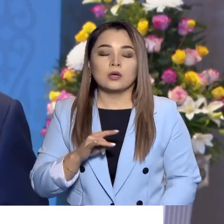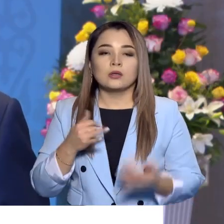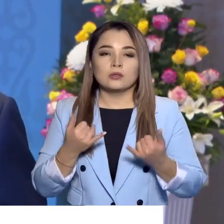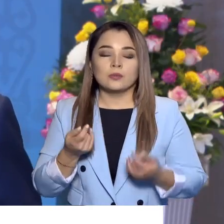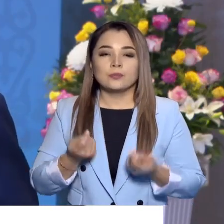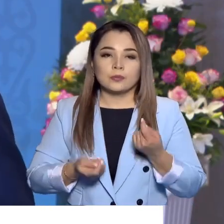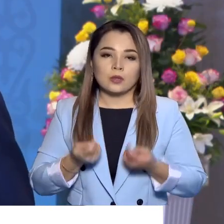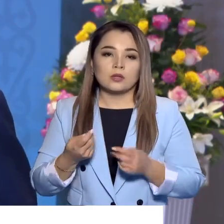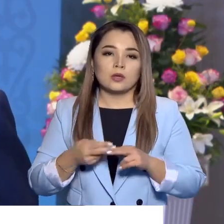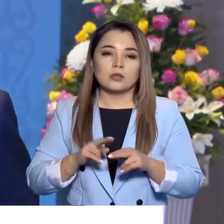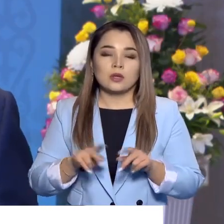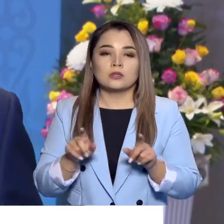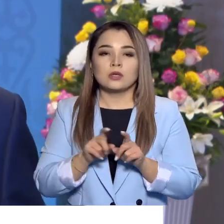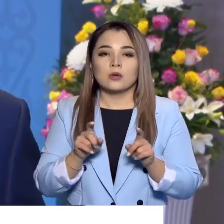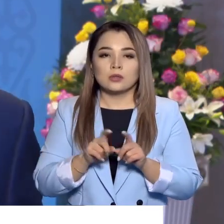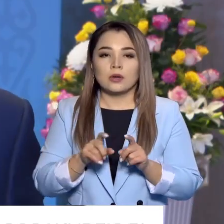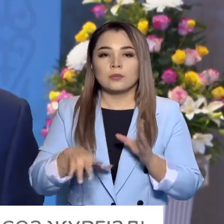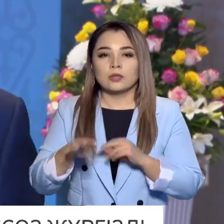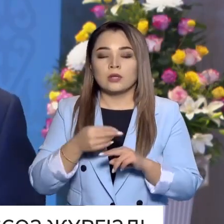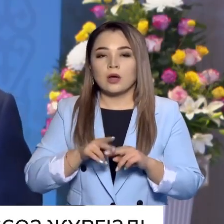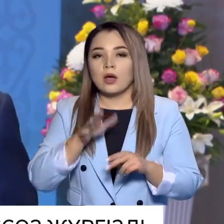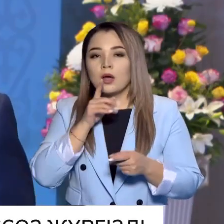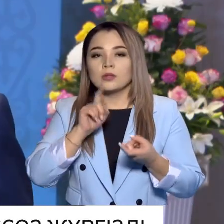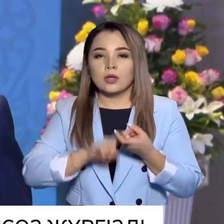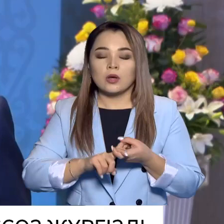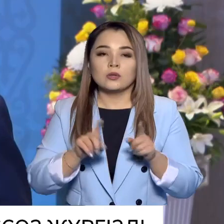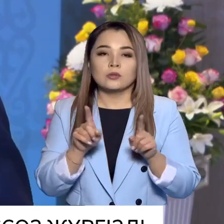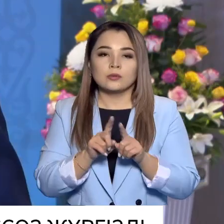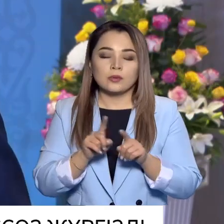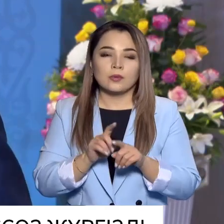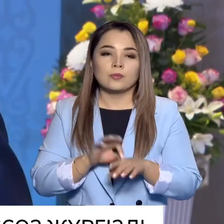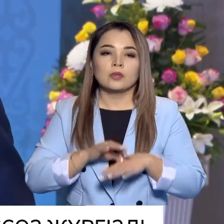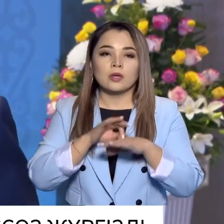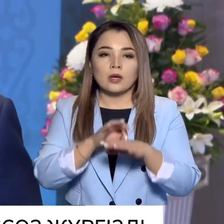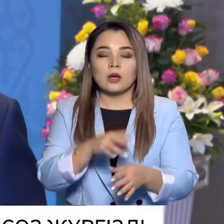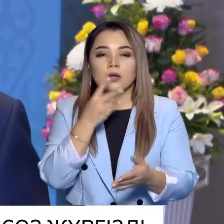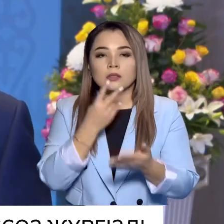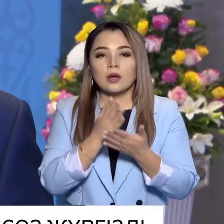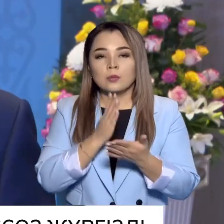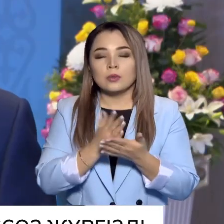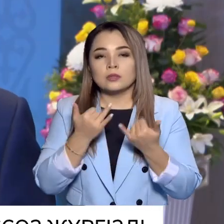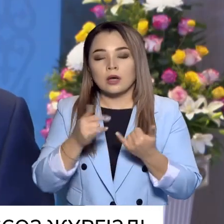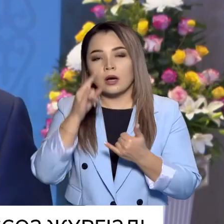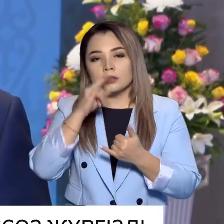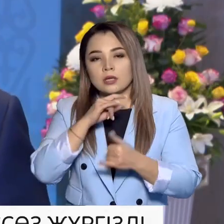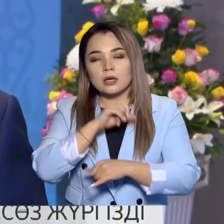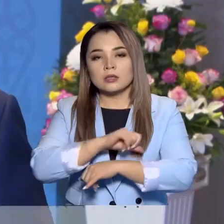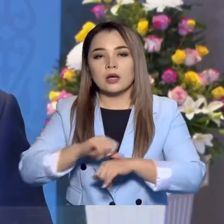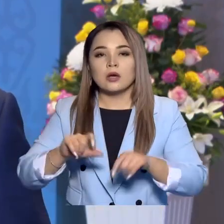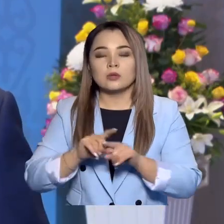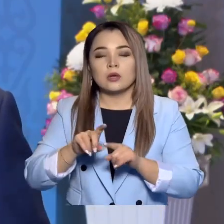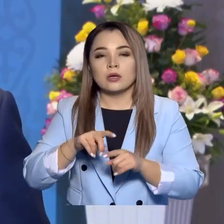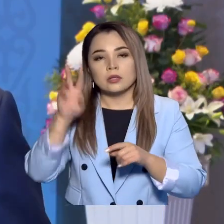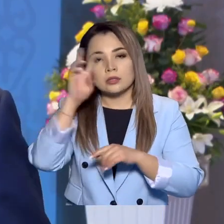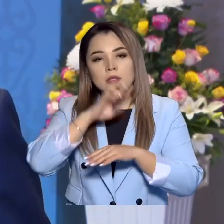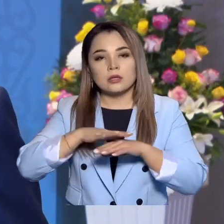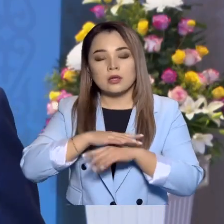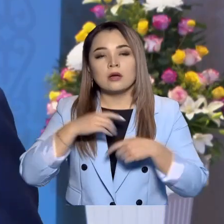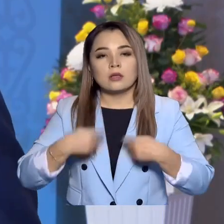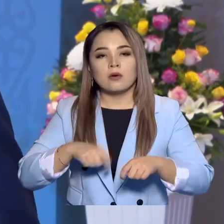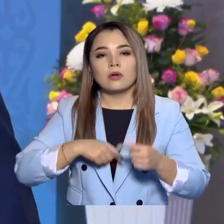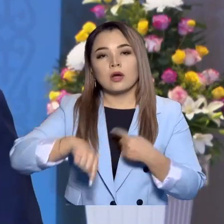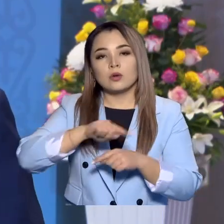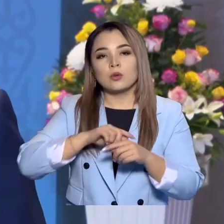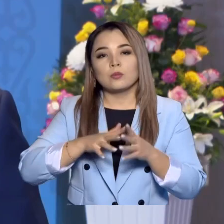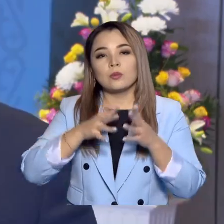сауда орталығын құру тауарды уақытында жеткізуді қамтамасыз етеді. Қазақстан арқылы басқа елдерге шығуға мүмкіндік туады. Бұл елдер арасындағы тауар айналымын